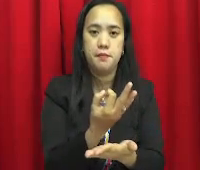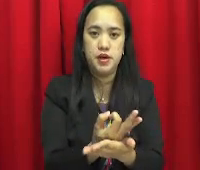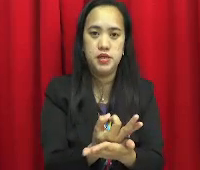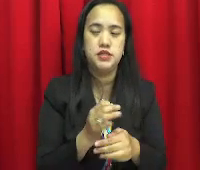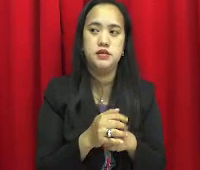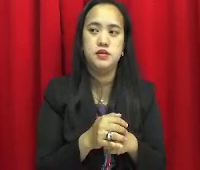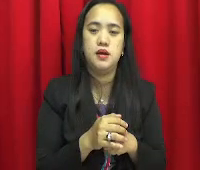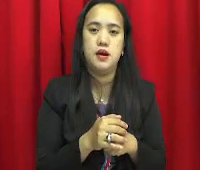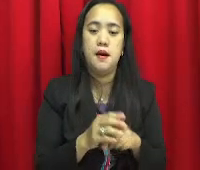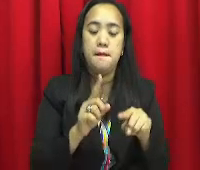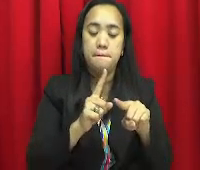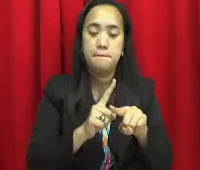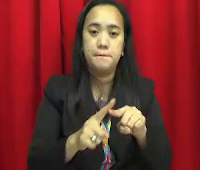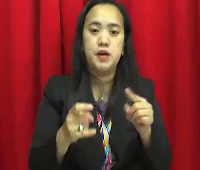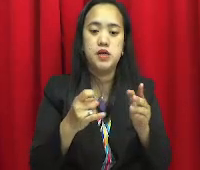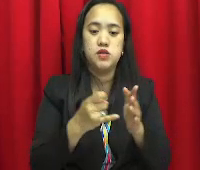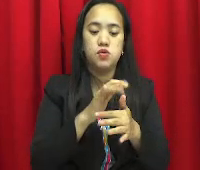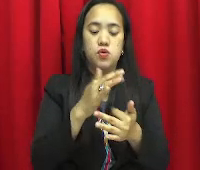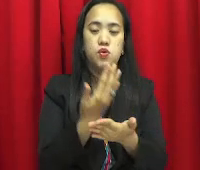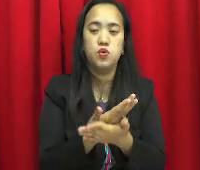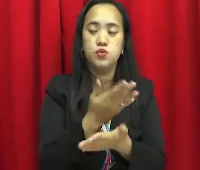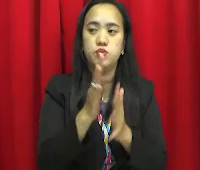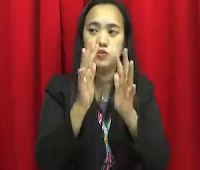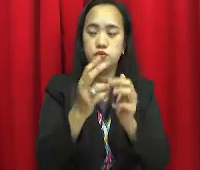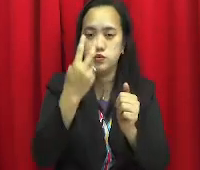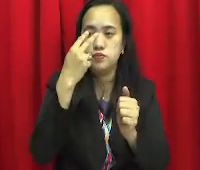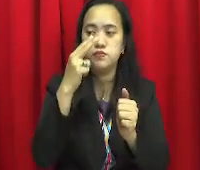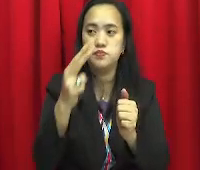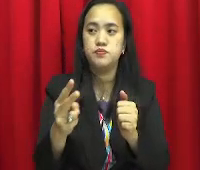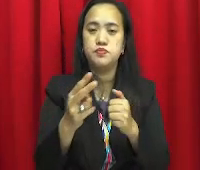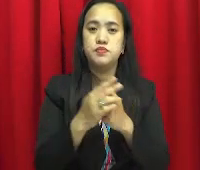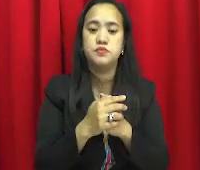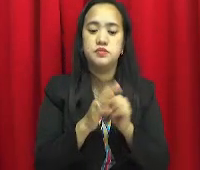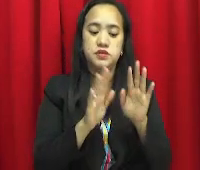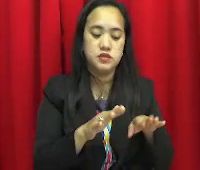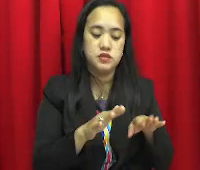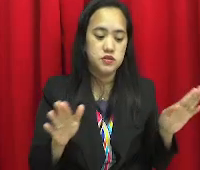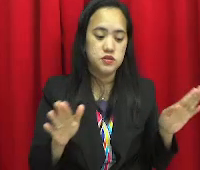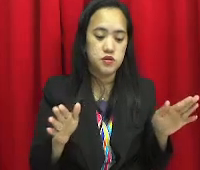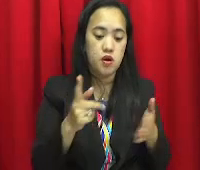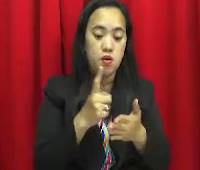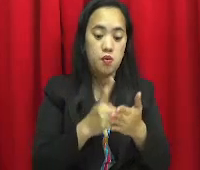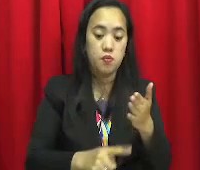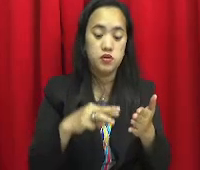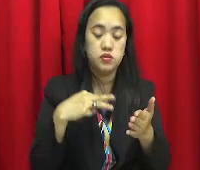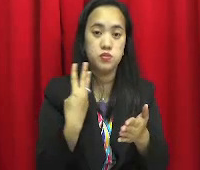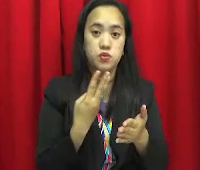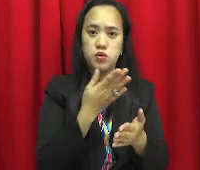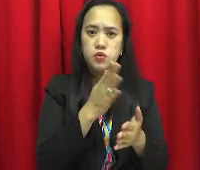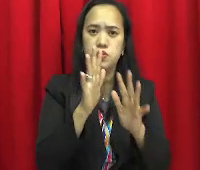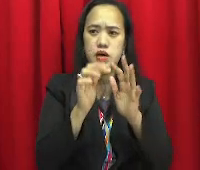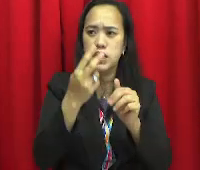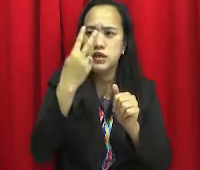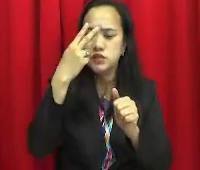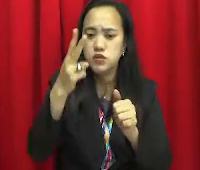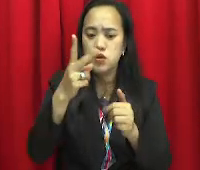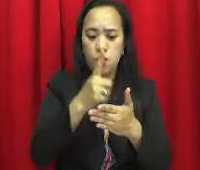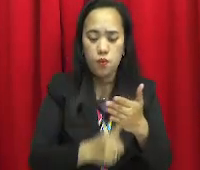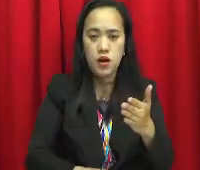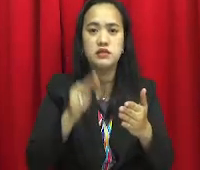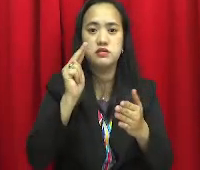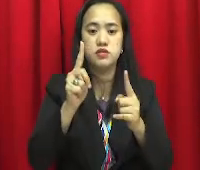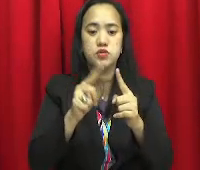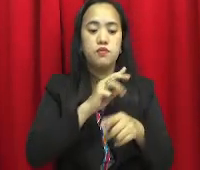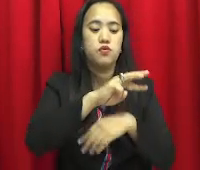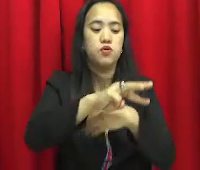blessing na makita mo nga, sabi nga ni Sister Genesis, makita mo yung anak mo kung anong ginagawa niya sa buong araw, kung anong nangyayari sa bahay mo